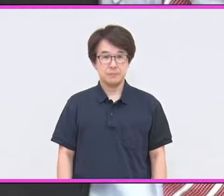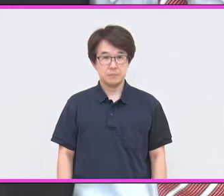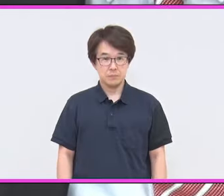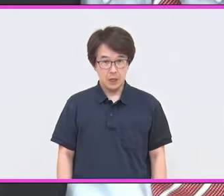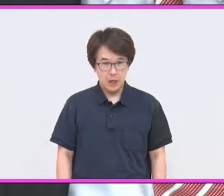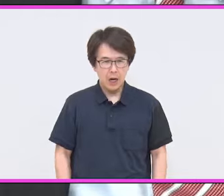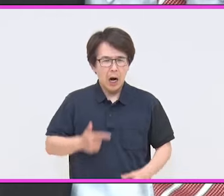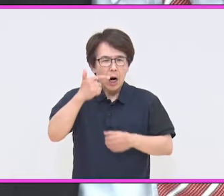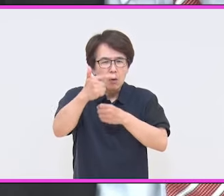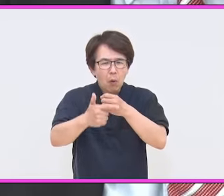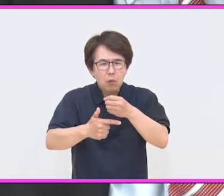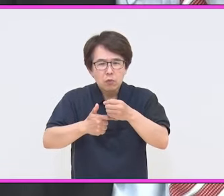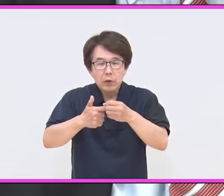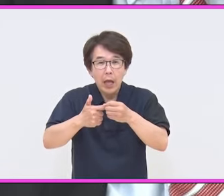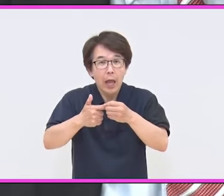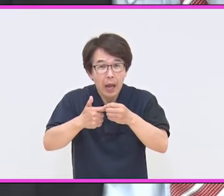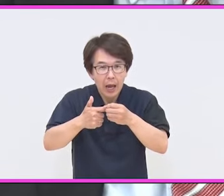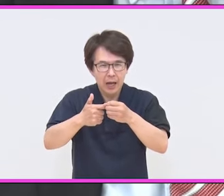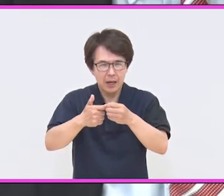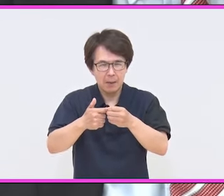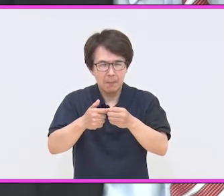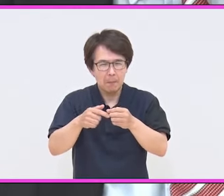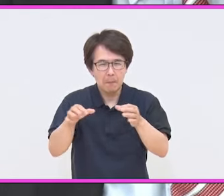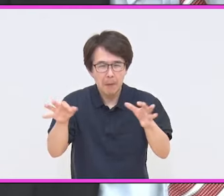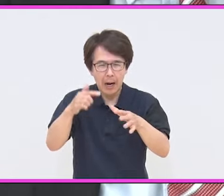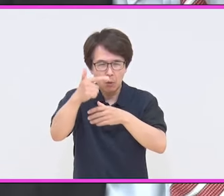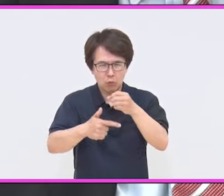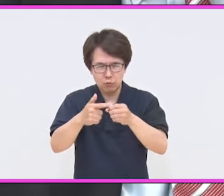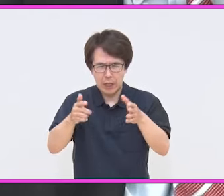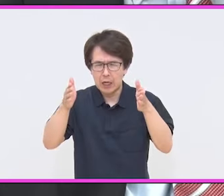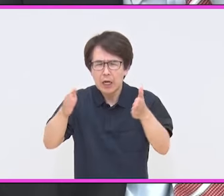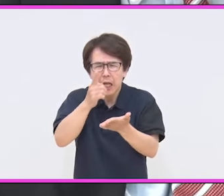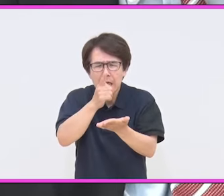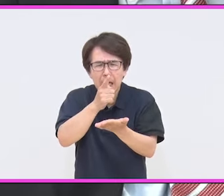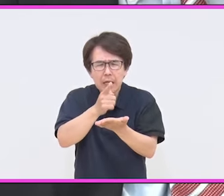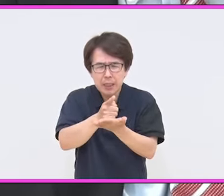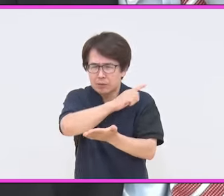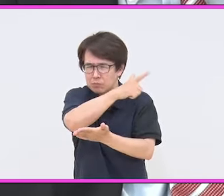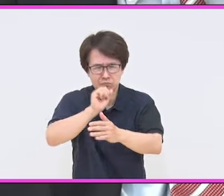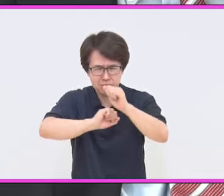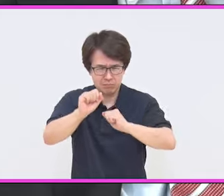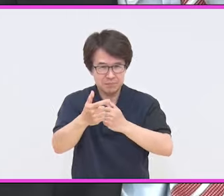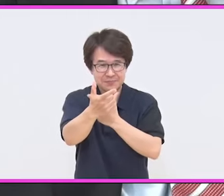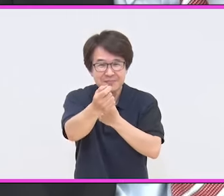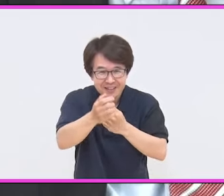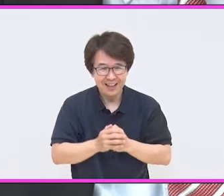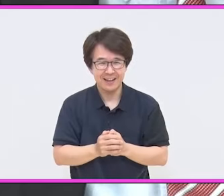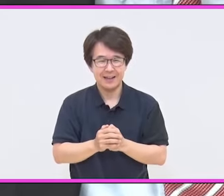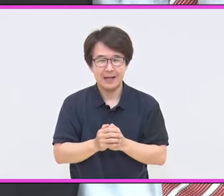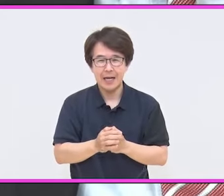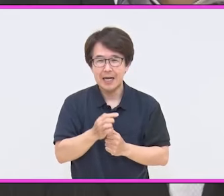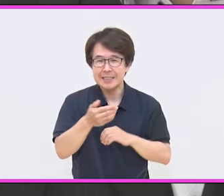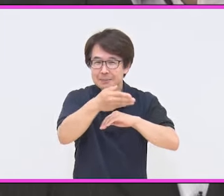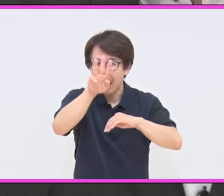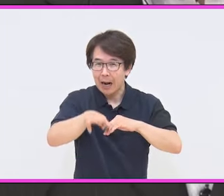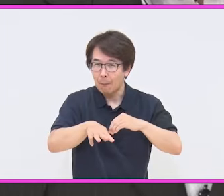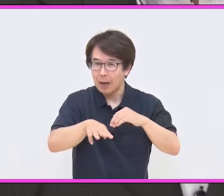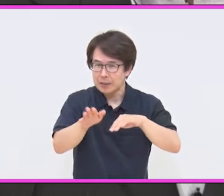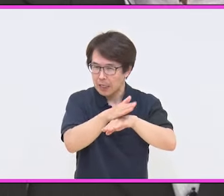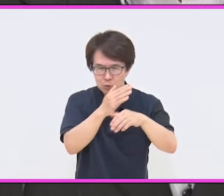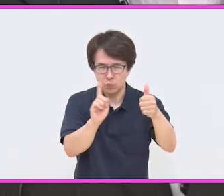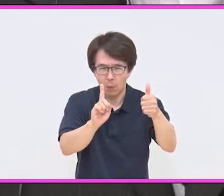まだ6年間だったのかっていうぐらい様々なことやってらっしゃいますよね。下川選手どうですか、パラアリーナができ